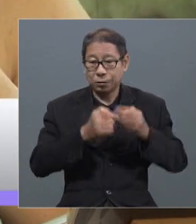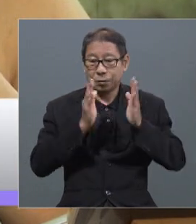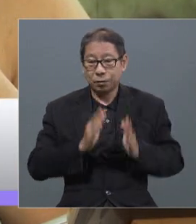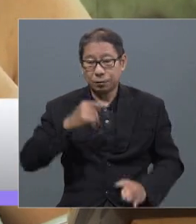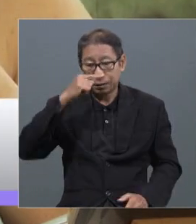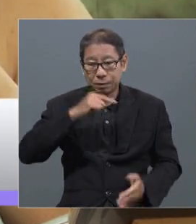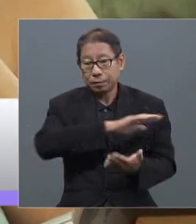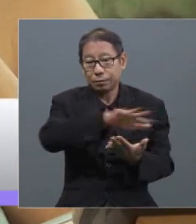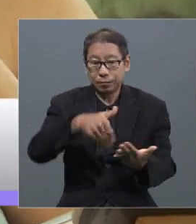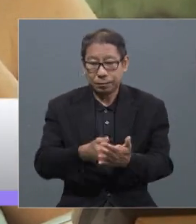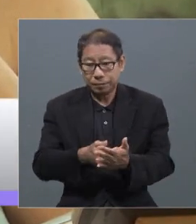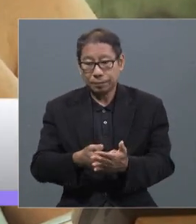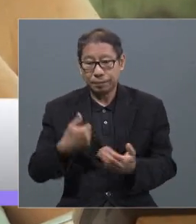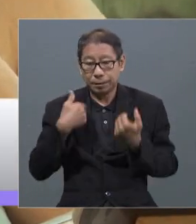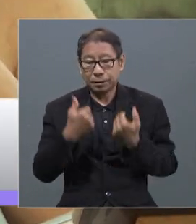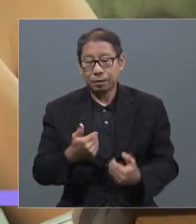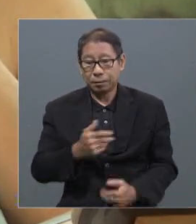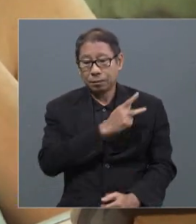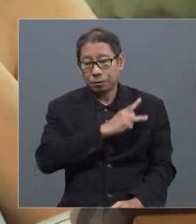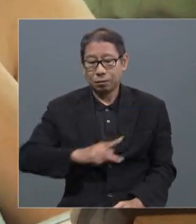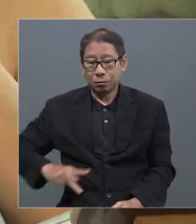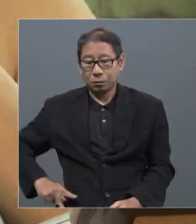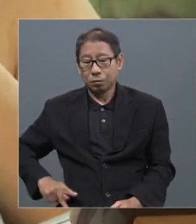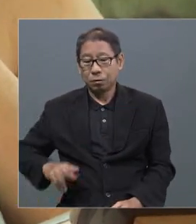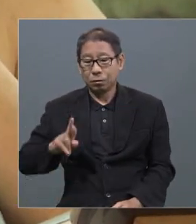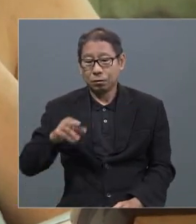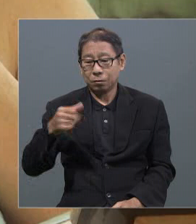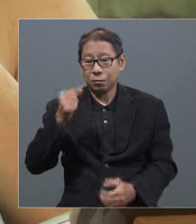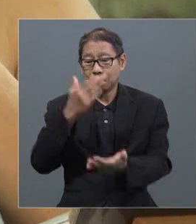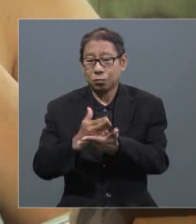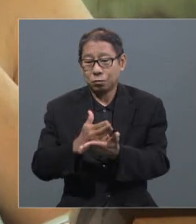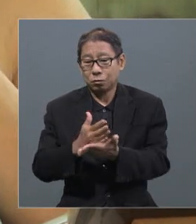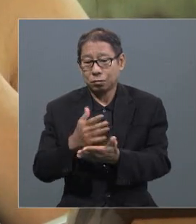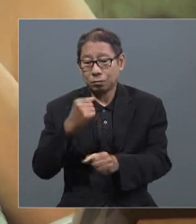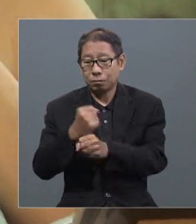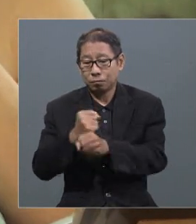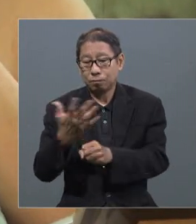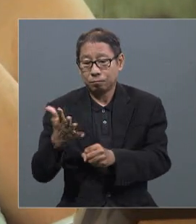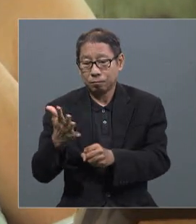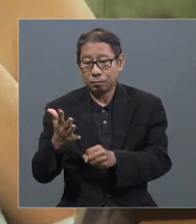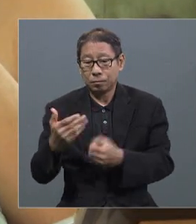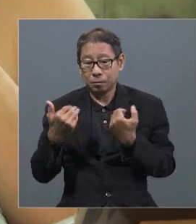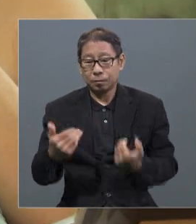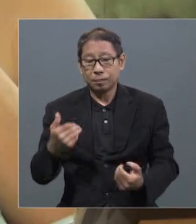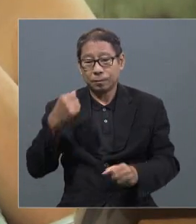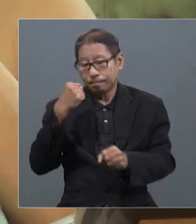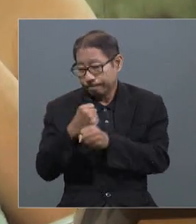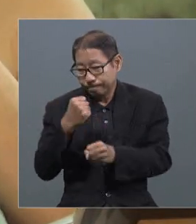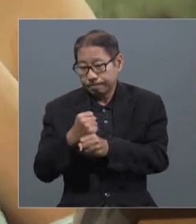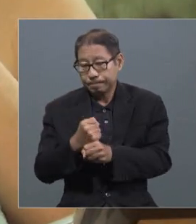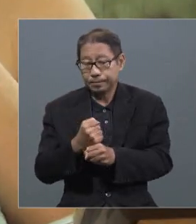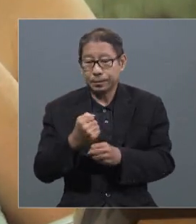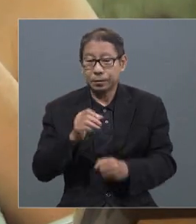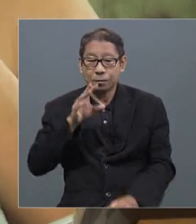ระองค์เหนื่อยแต่พระองค์ไม่เคยหยุดทำงานแม้จะอายุเยอะแล้วพระองค์ทรง